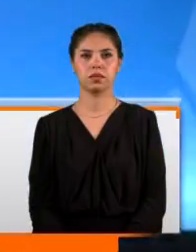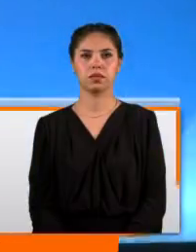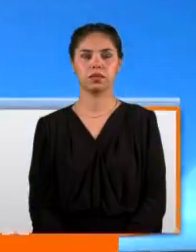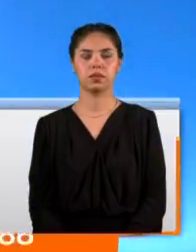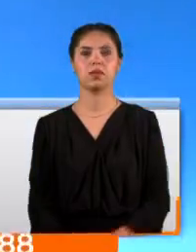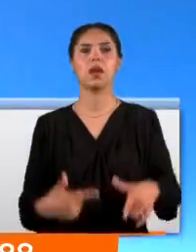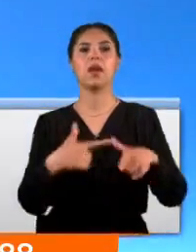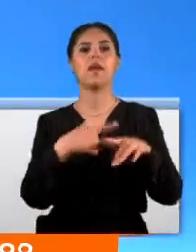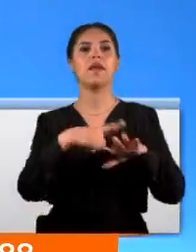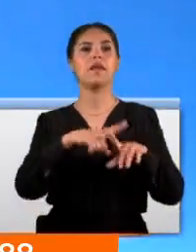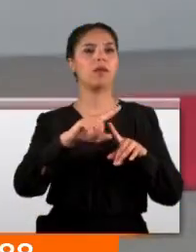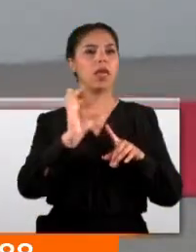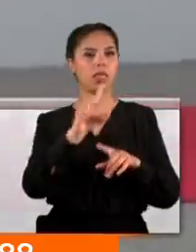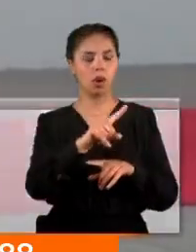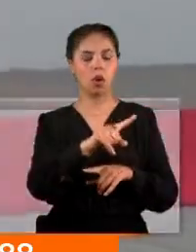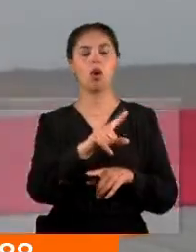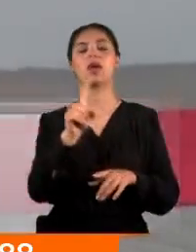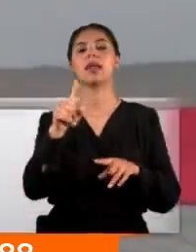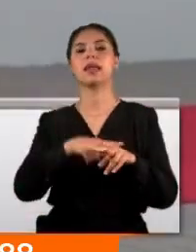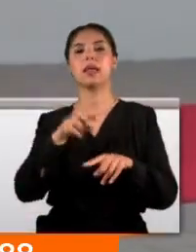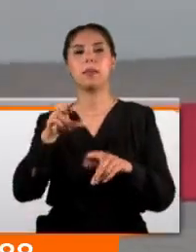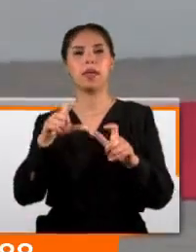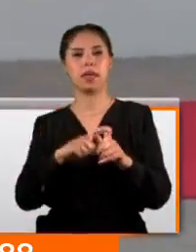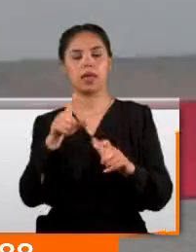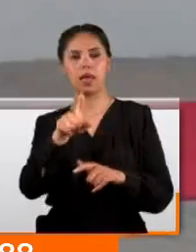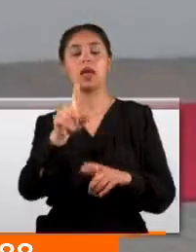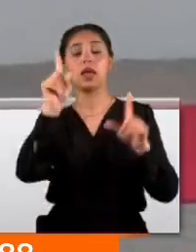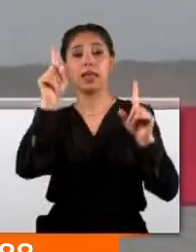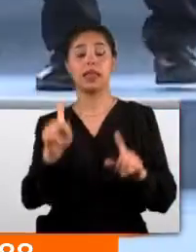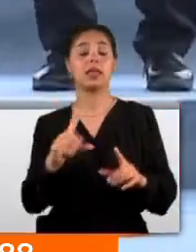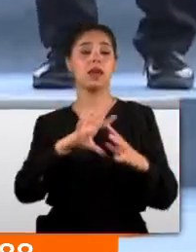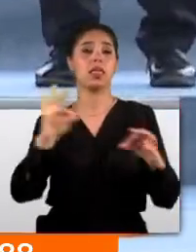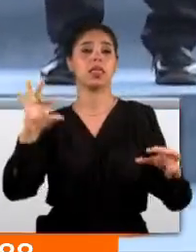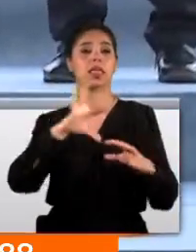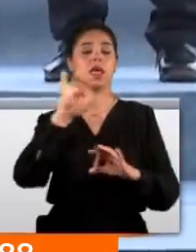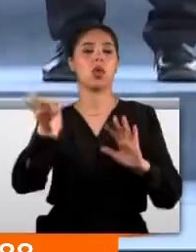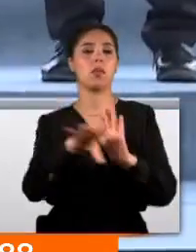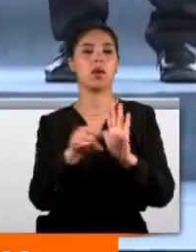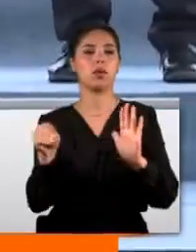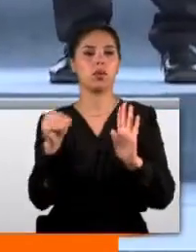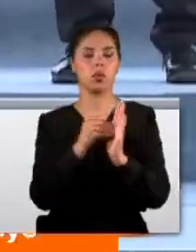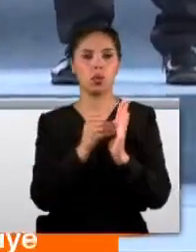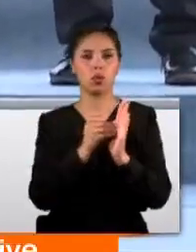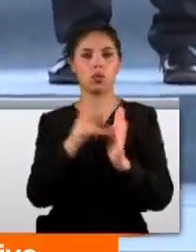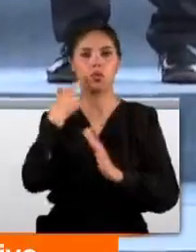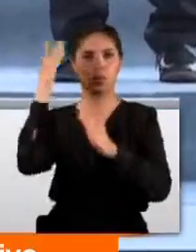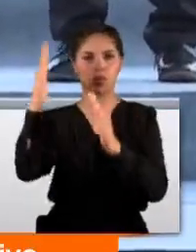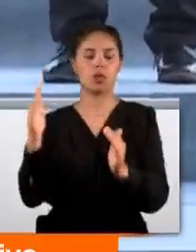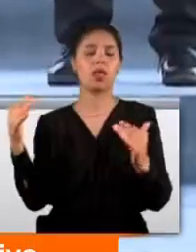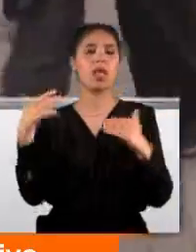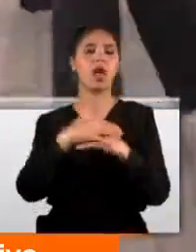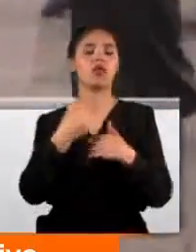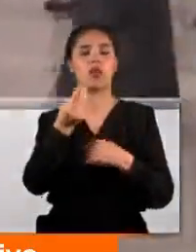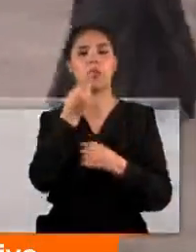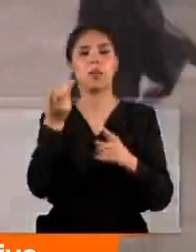FETÖ ve YPG ilk kez NATO belgesinde yer aldı. Erdoğan daha sonra eşi Emine Erdoğan'la akşam yemeğine